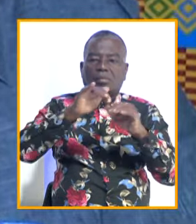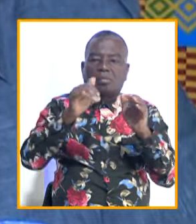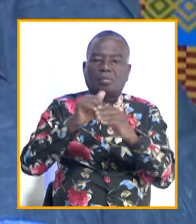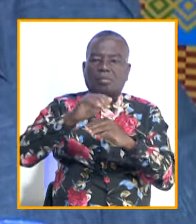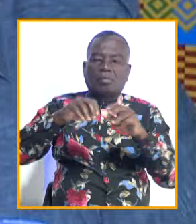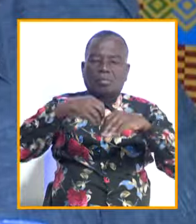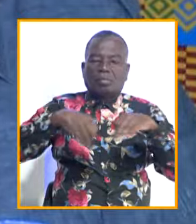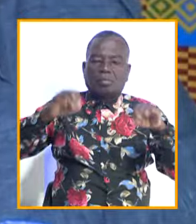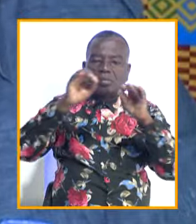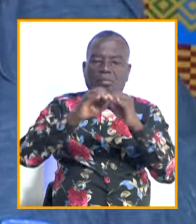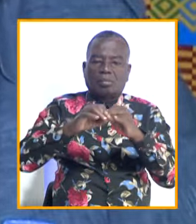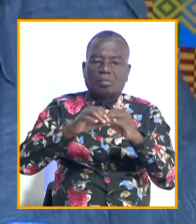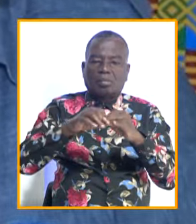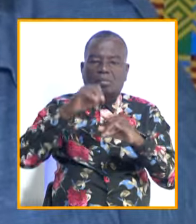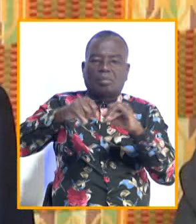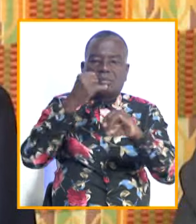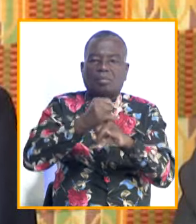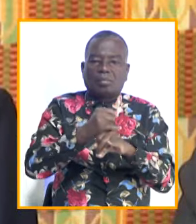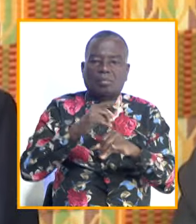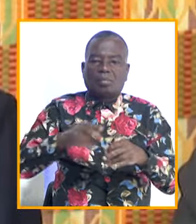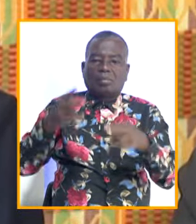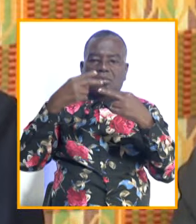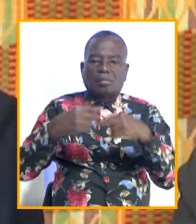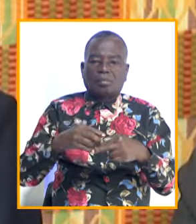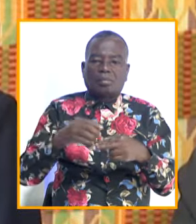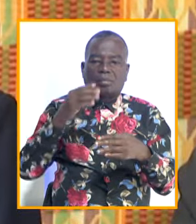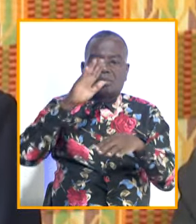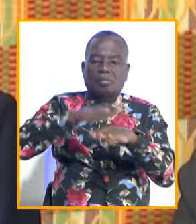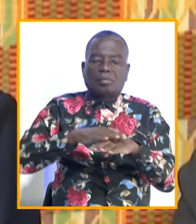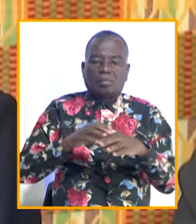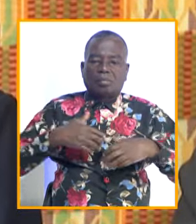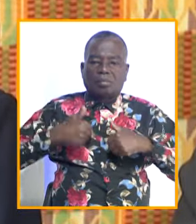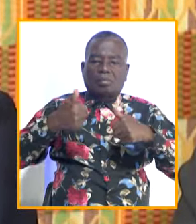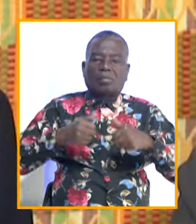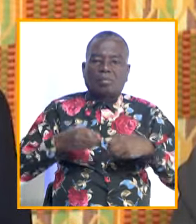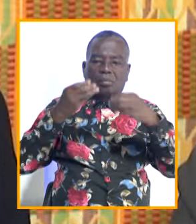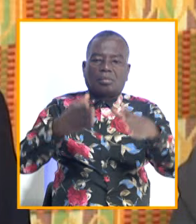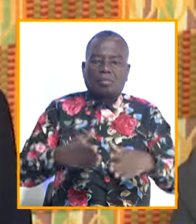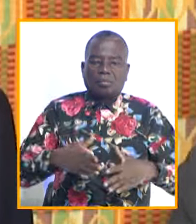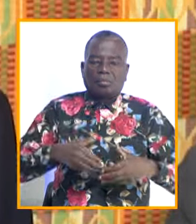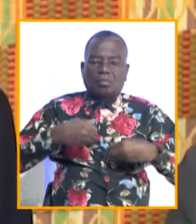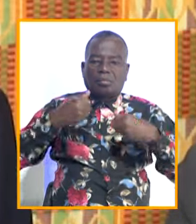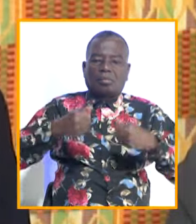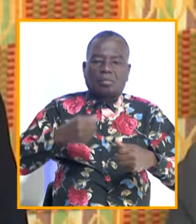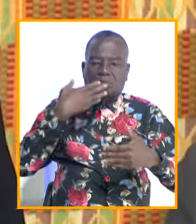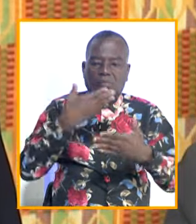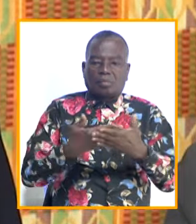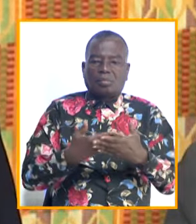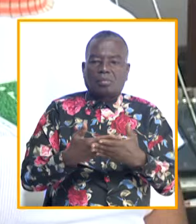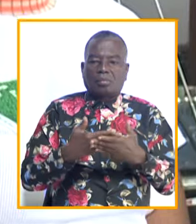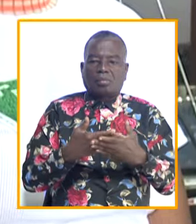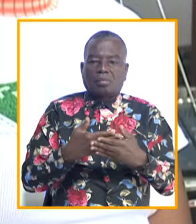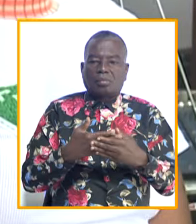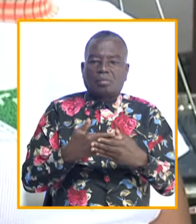organisations, institutions et ressources qui interviennent en matière de santé et qui fournissent des soins formels, mais aussi des soins